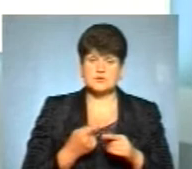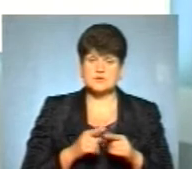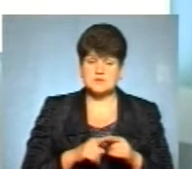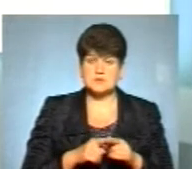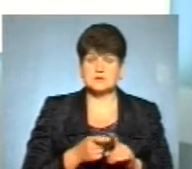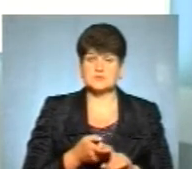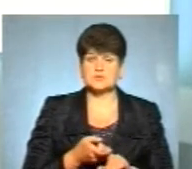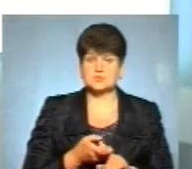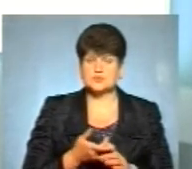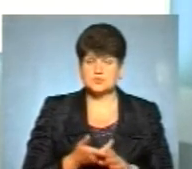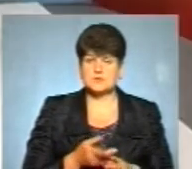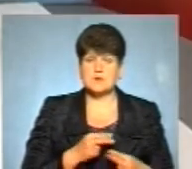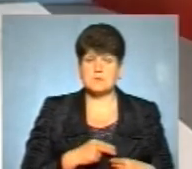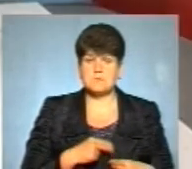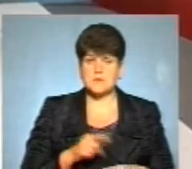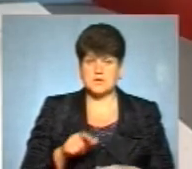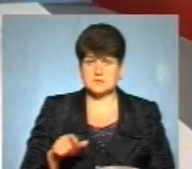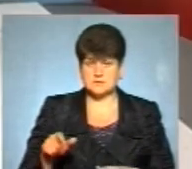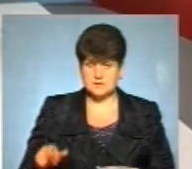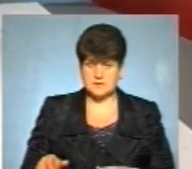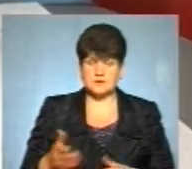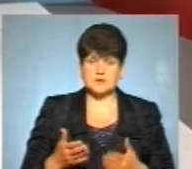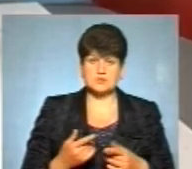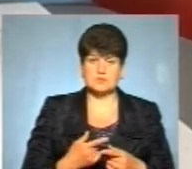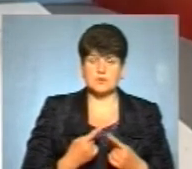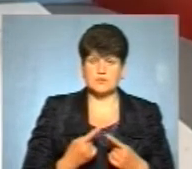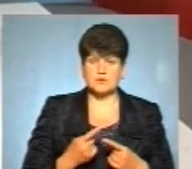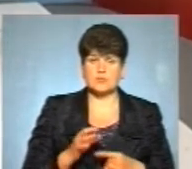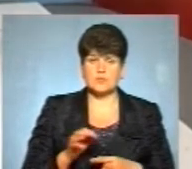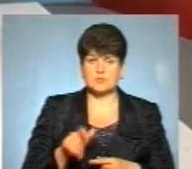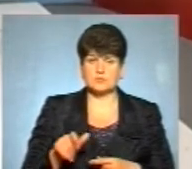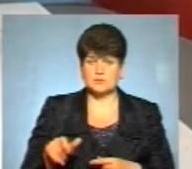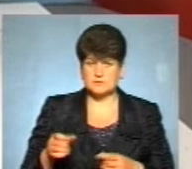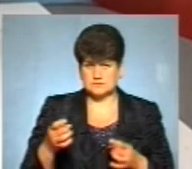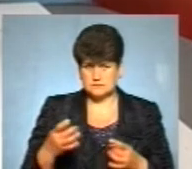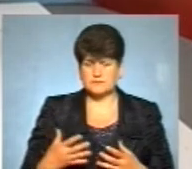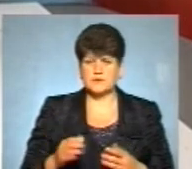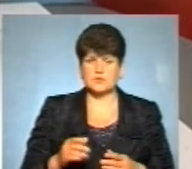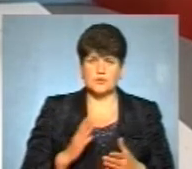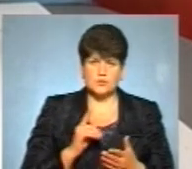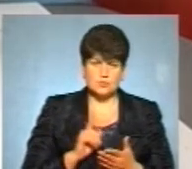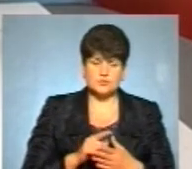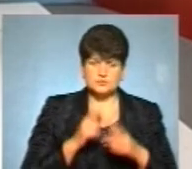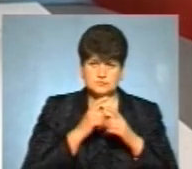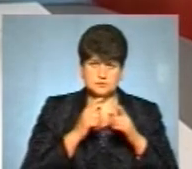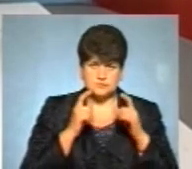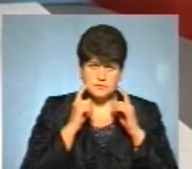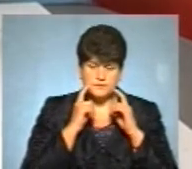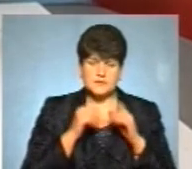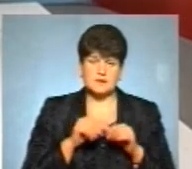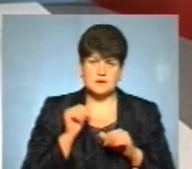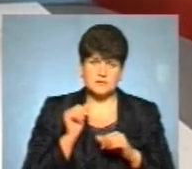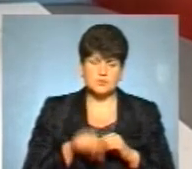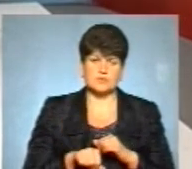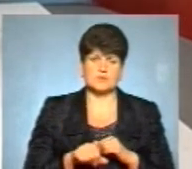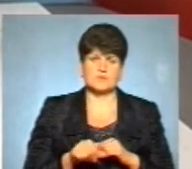якщо це стосується власне працівників закладу, так? Угу. Якщо говоримо про відвідувачів, то звичайно має бути маска, респіратор, але окрім того